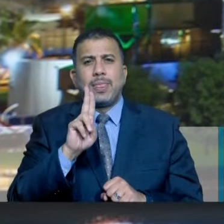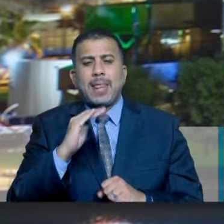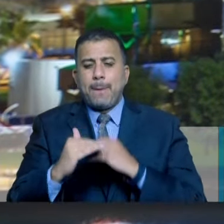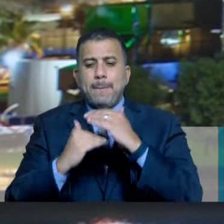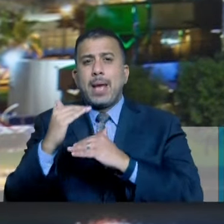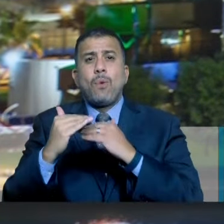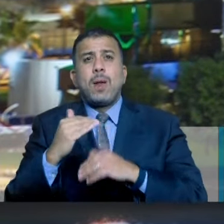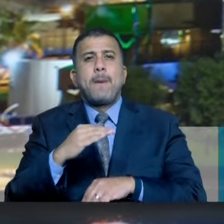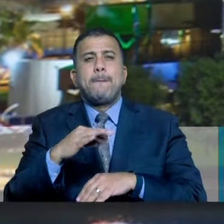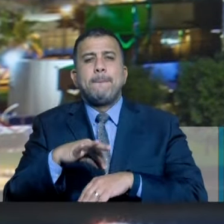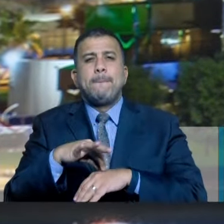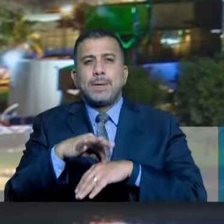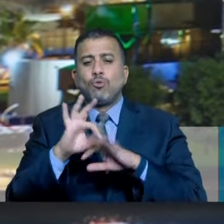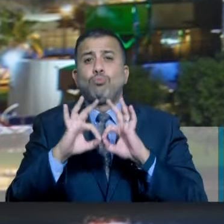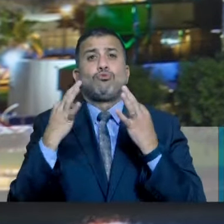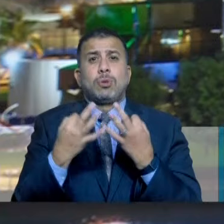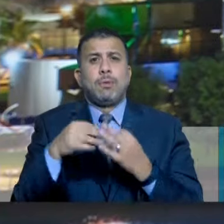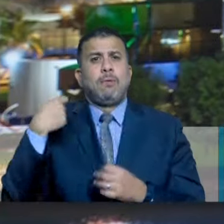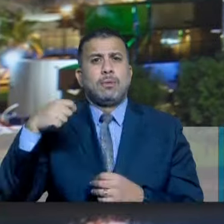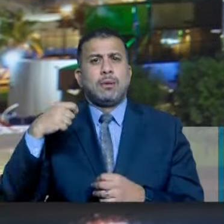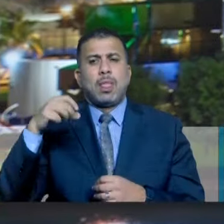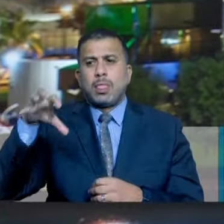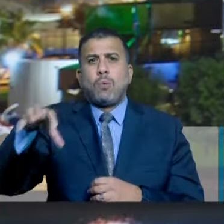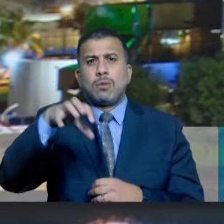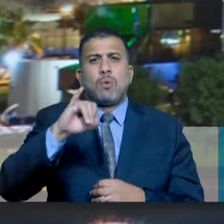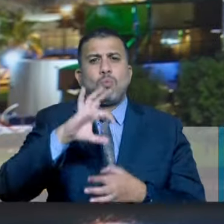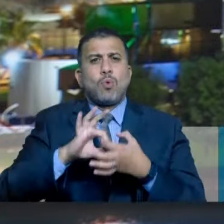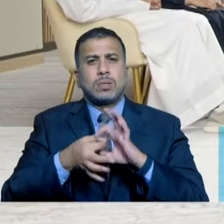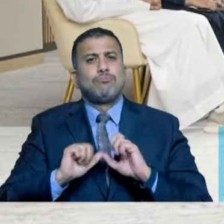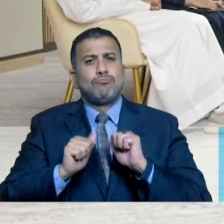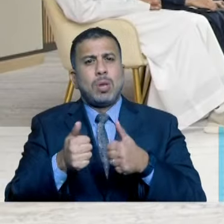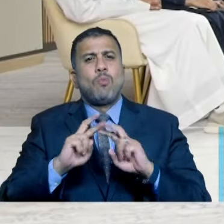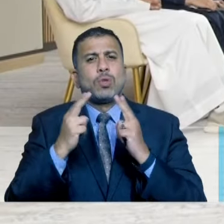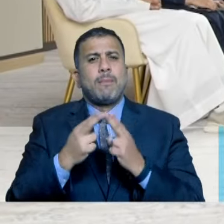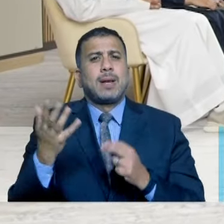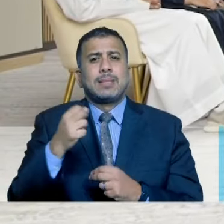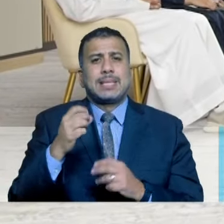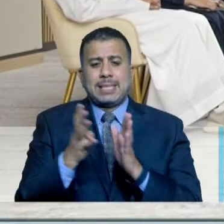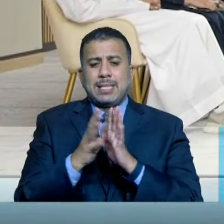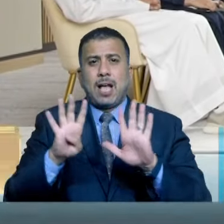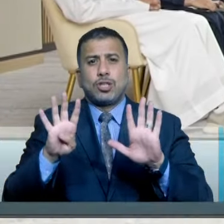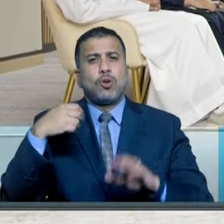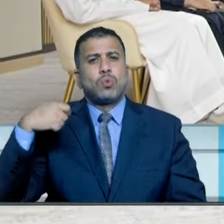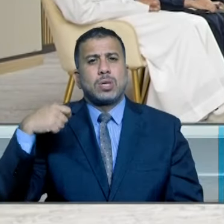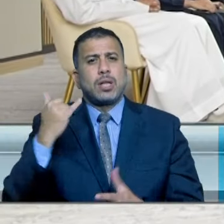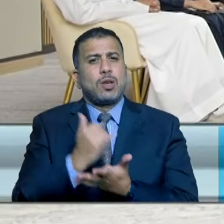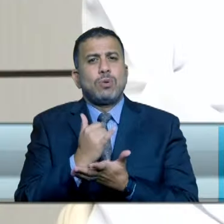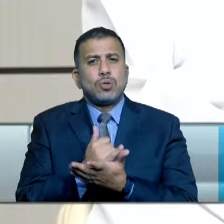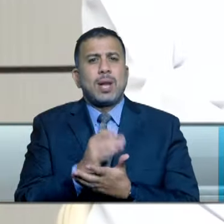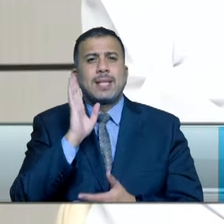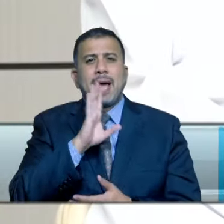البشريه والمجتمع رؤساء وفود الدول والمنظمات المشاركه في المؤتمر ال عشر